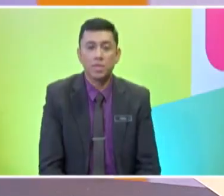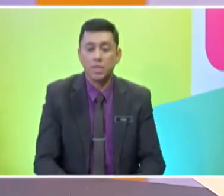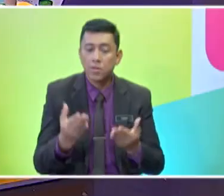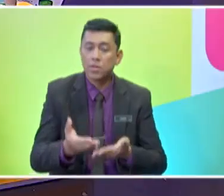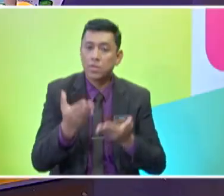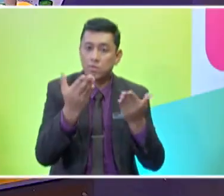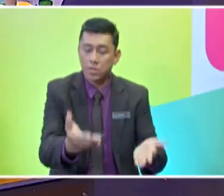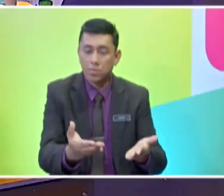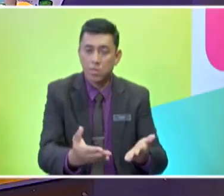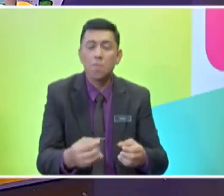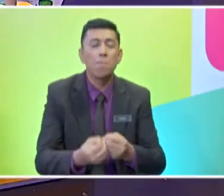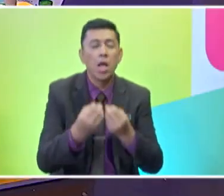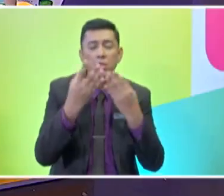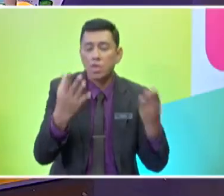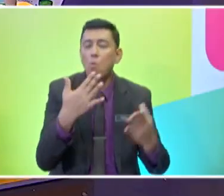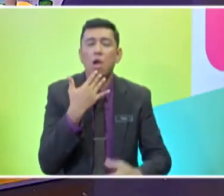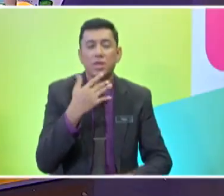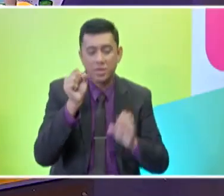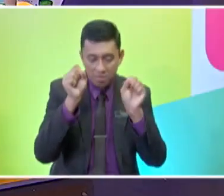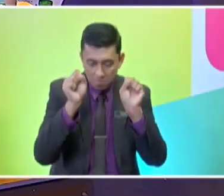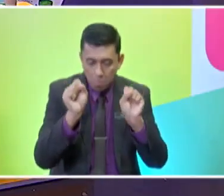gunakan berbagai jenis